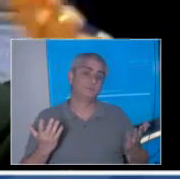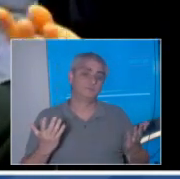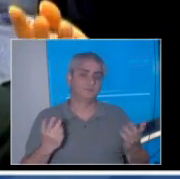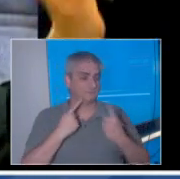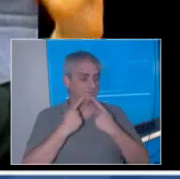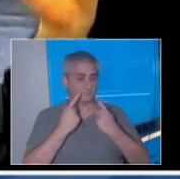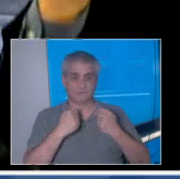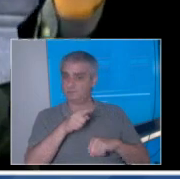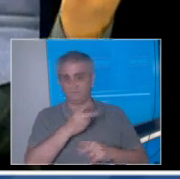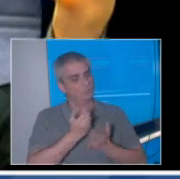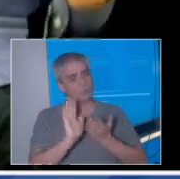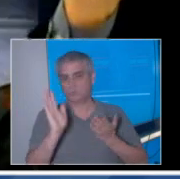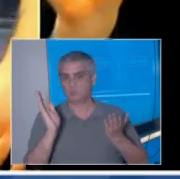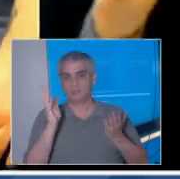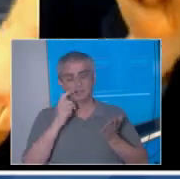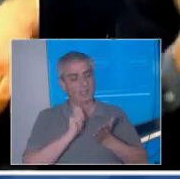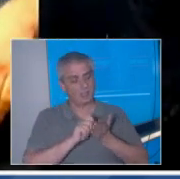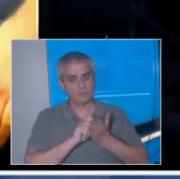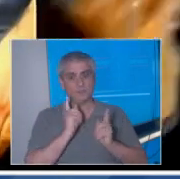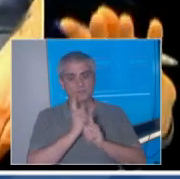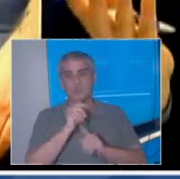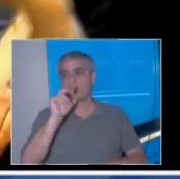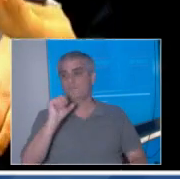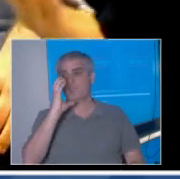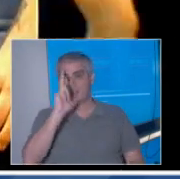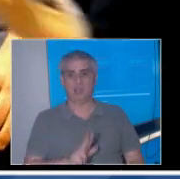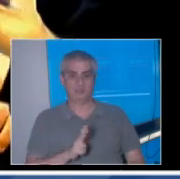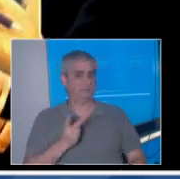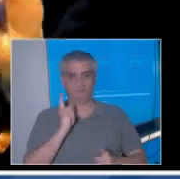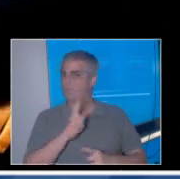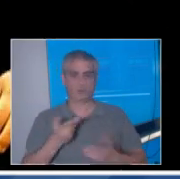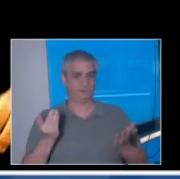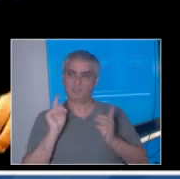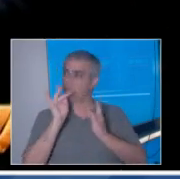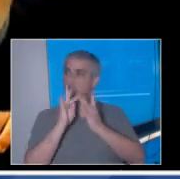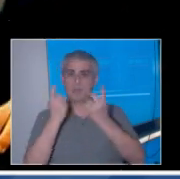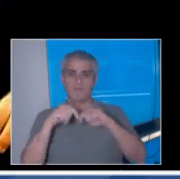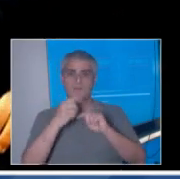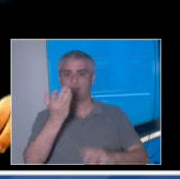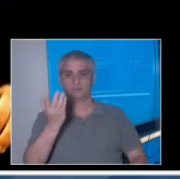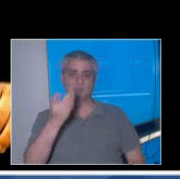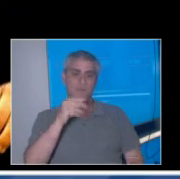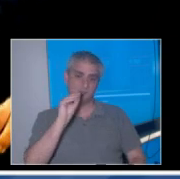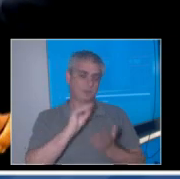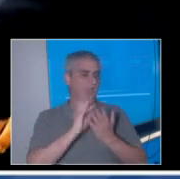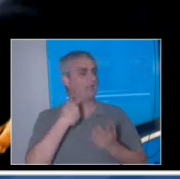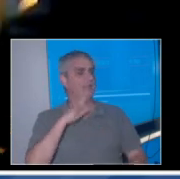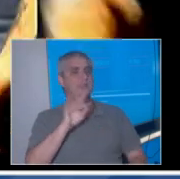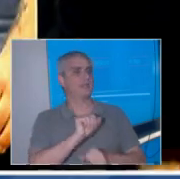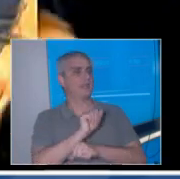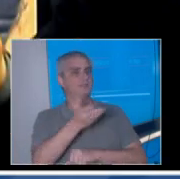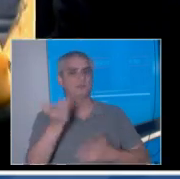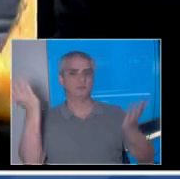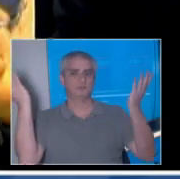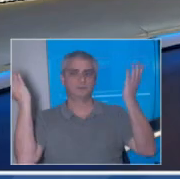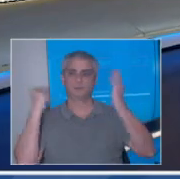לידון בפני הוועדה זה מיותר, יהיה כתוב בפני אופיר כץ ואז לא צריך בפני הוועדה. תודה. איך אני אתנגד להסתייגות הזאת